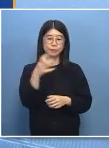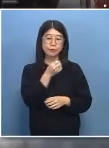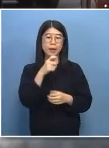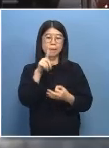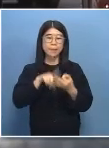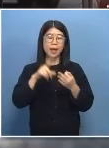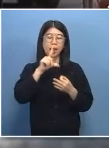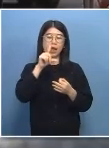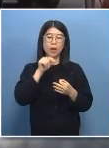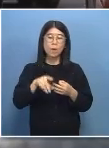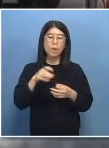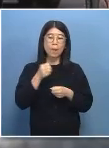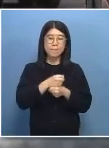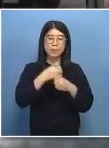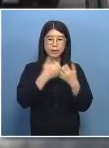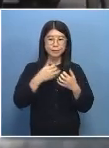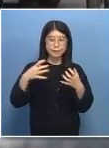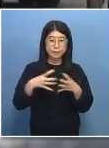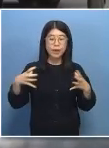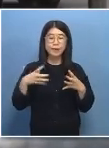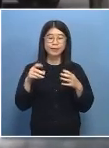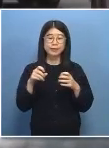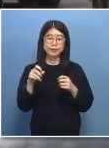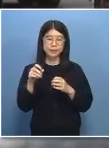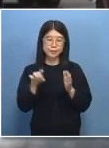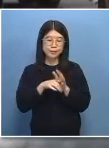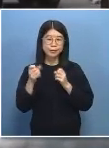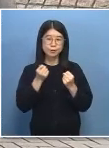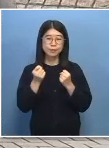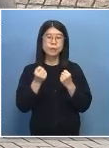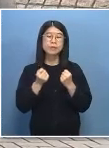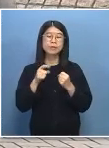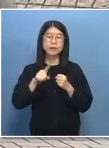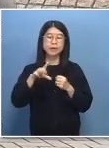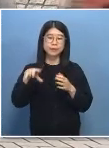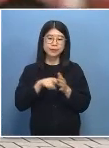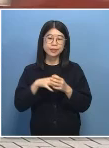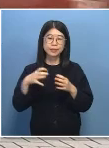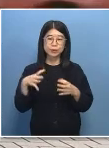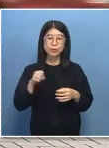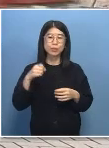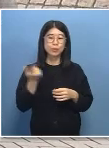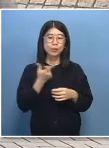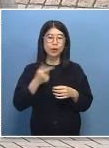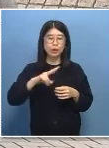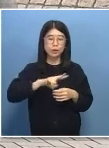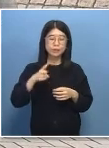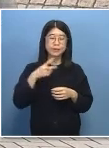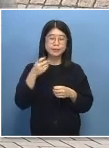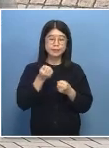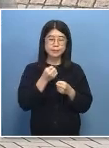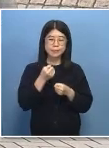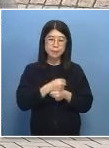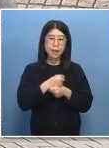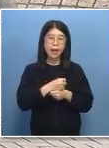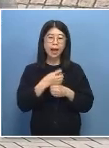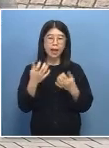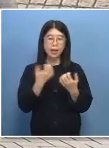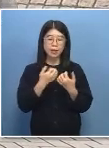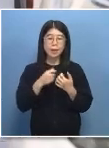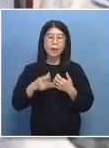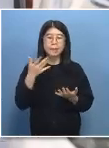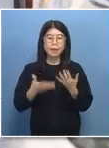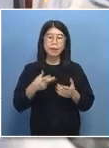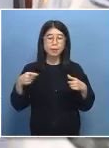為，馬力越大嘅電動車用電量亦都越大，改以車嘅馬力計算牌費係比較公平同埋合